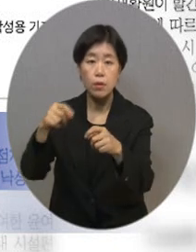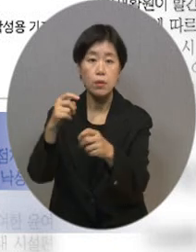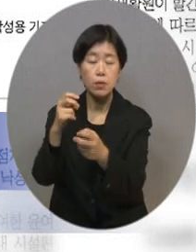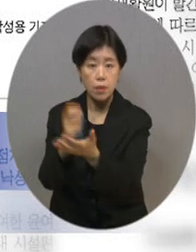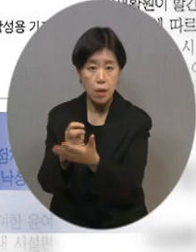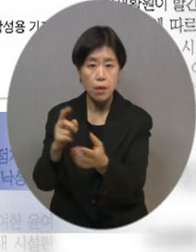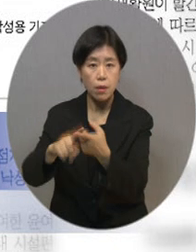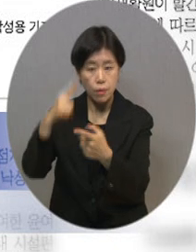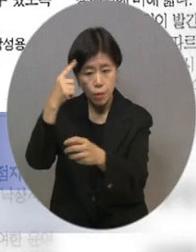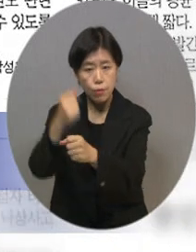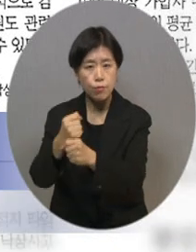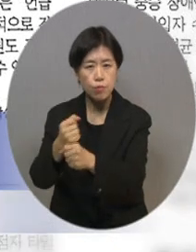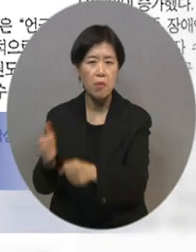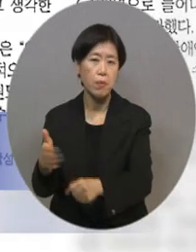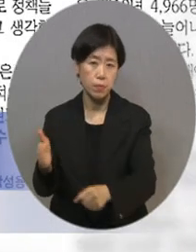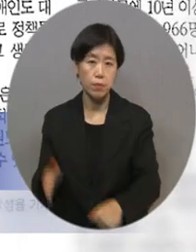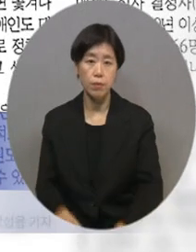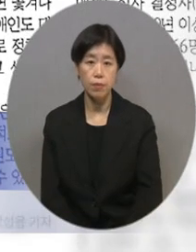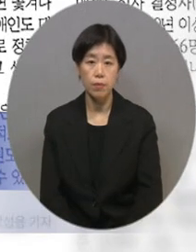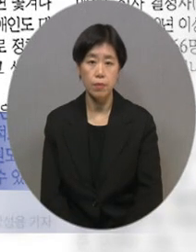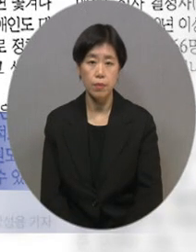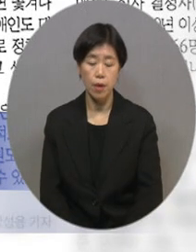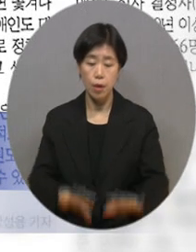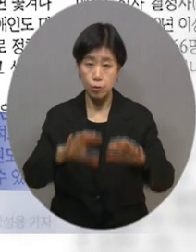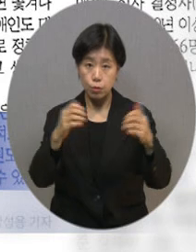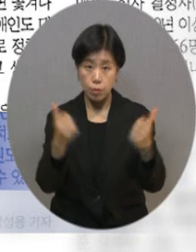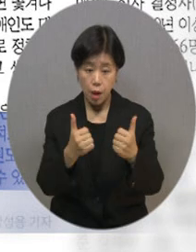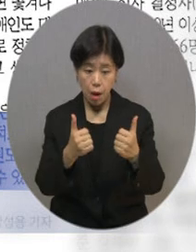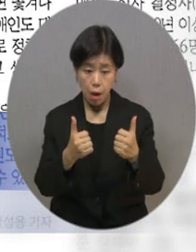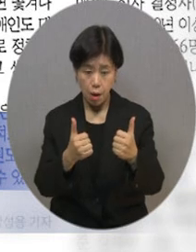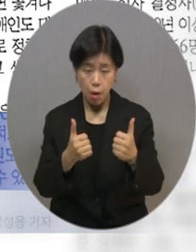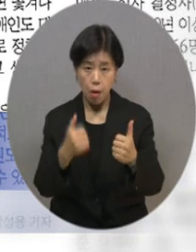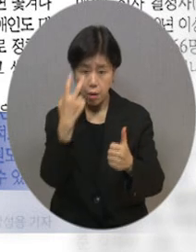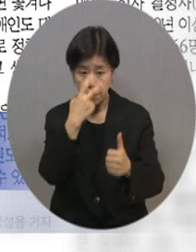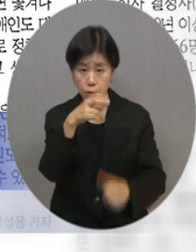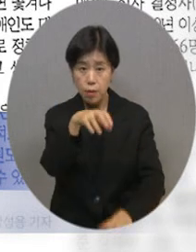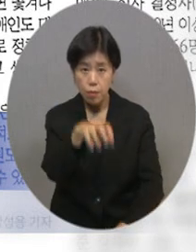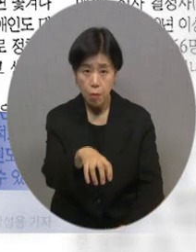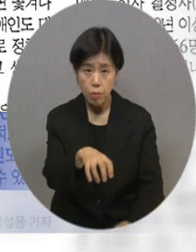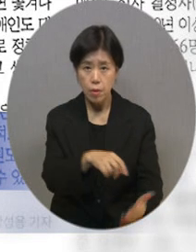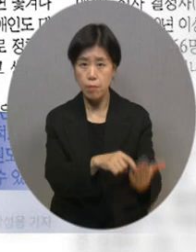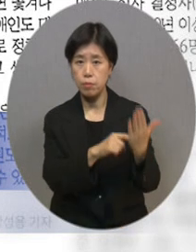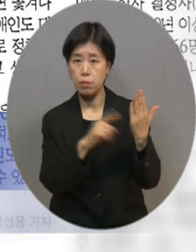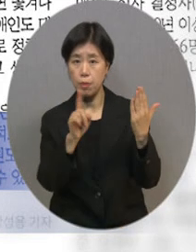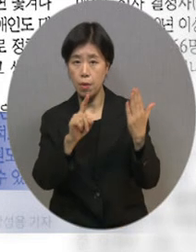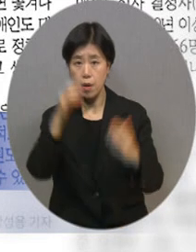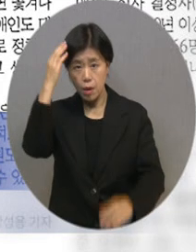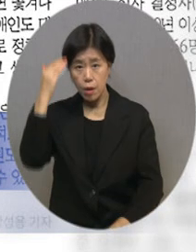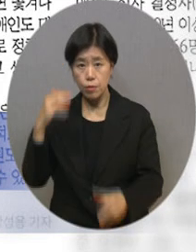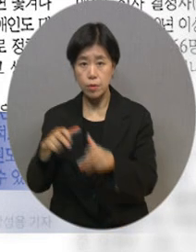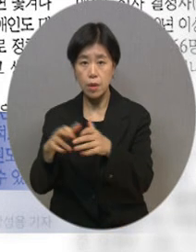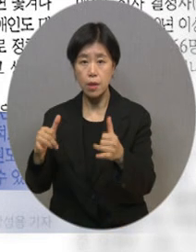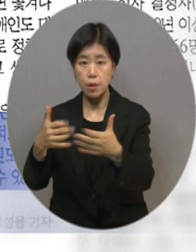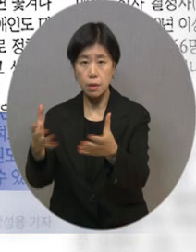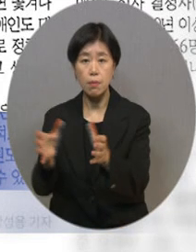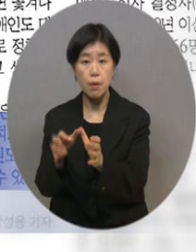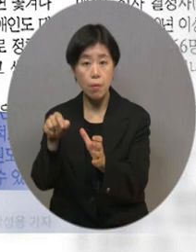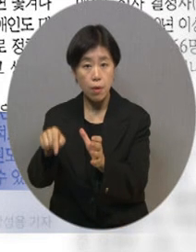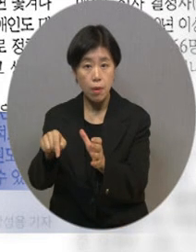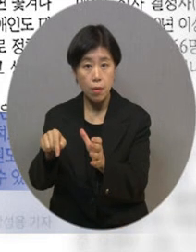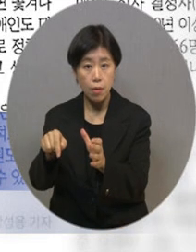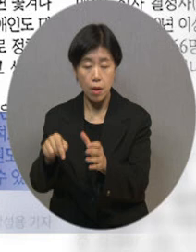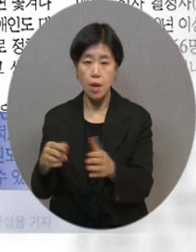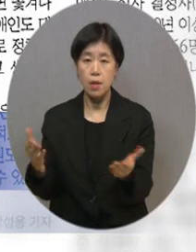전혀 없었는데요 국회 국정감사장에서 나온 객관적 사실 가운데 한국 장애인 개발원에 전체인원